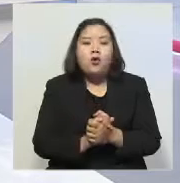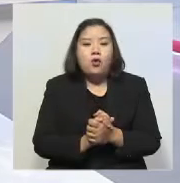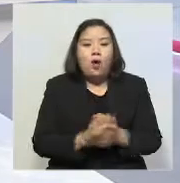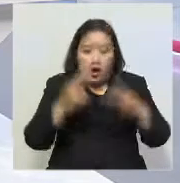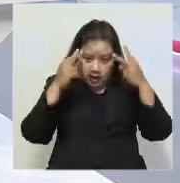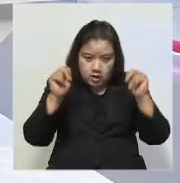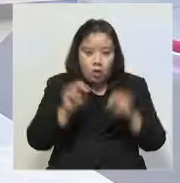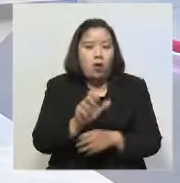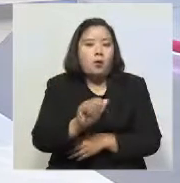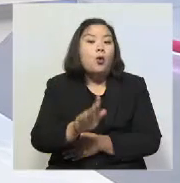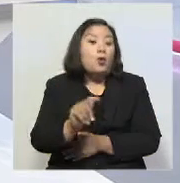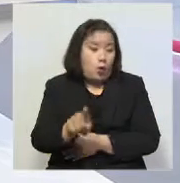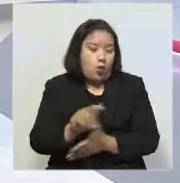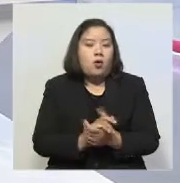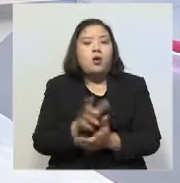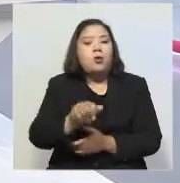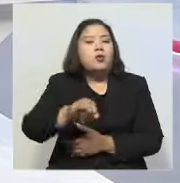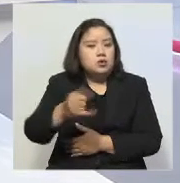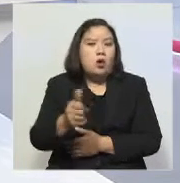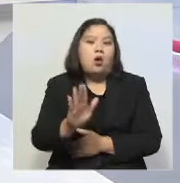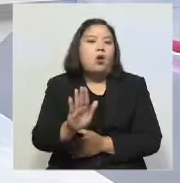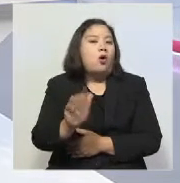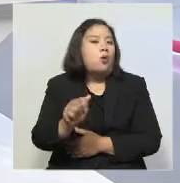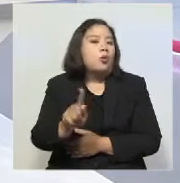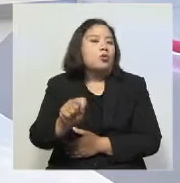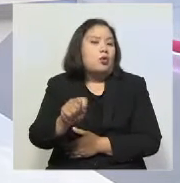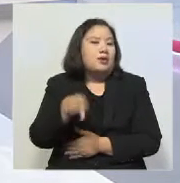รีอันนี้เขาจะไปด้วยกัน อบจ.อบต.ต่างๆนี่แห